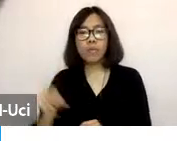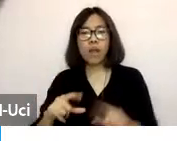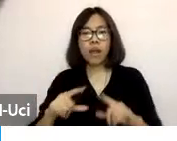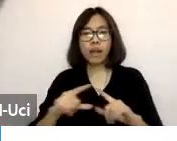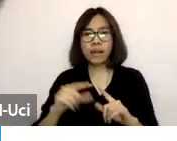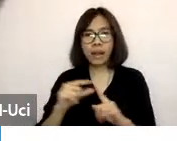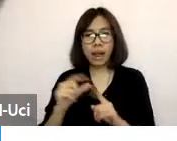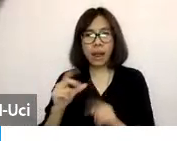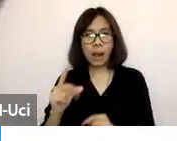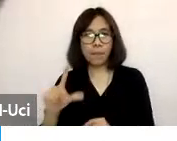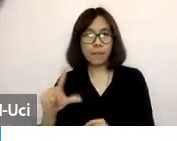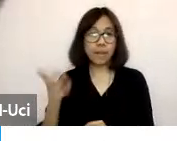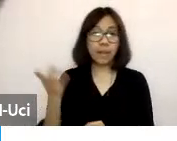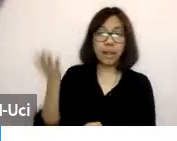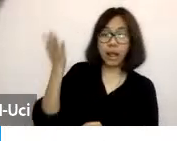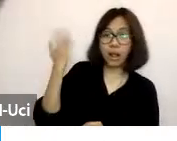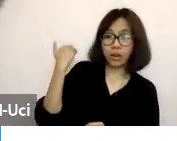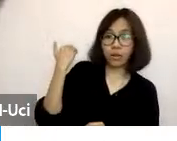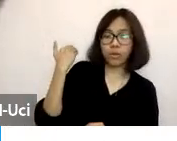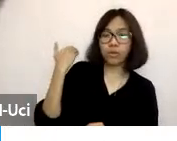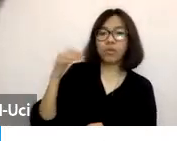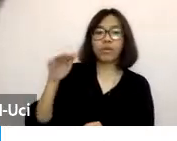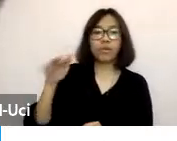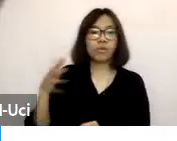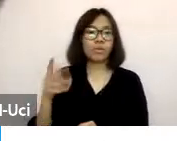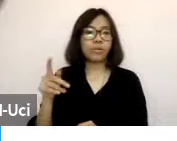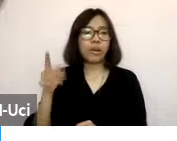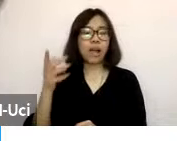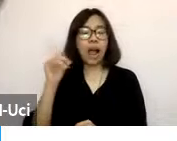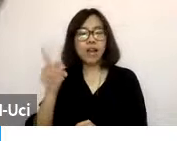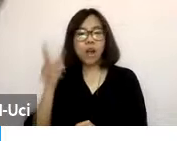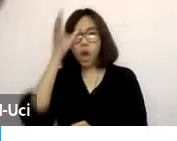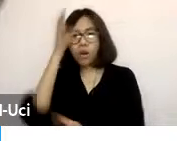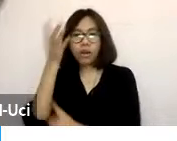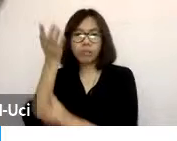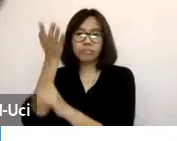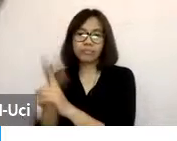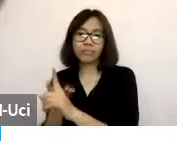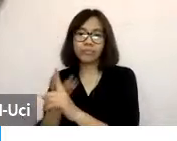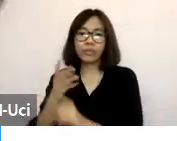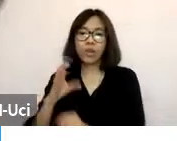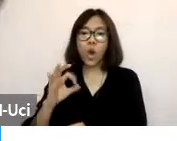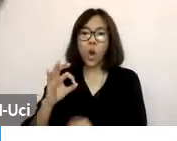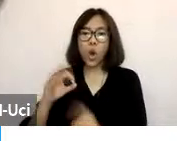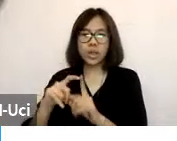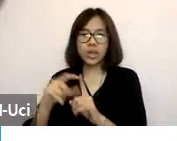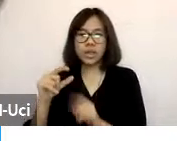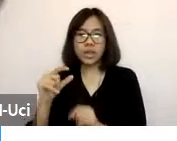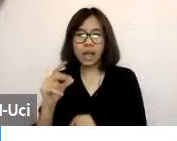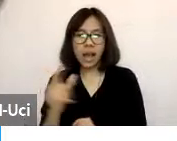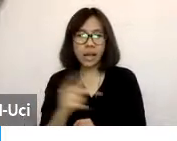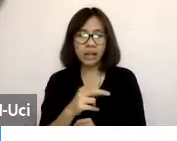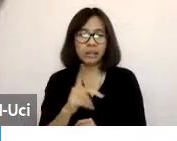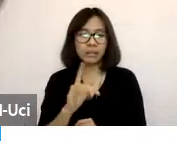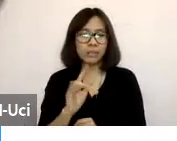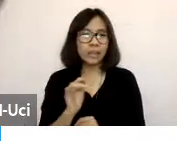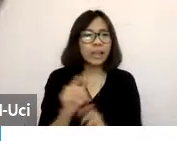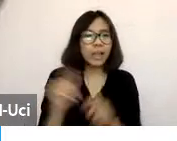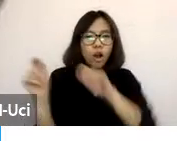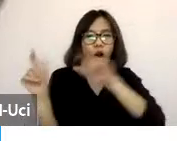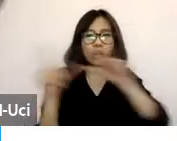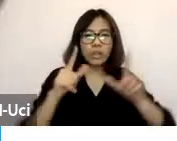Rose Mbak menyatakannya sebagai seorang yang mungkin sukses dibidang bagian bahwa memang belum ada pola yang jelas Apakah itu dia